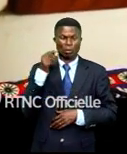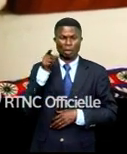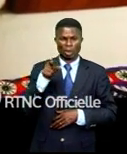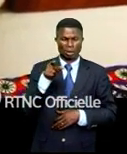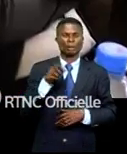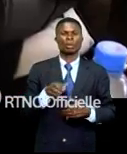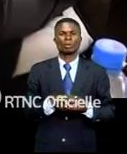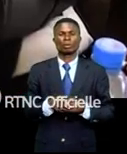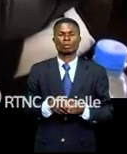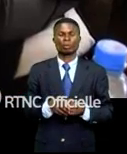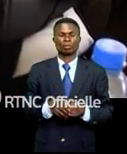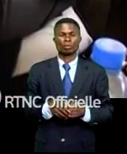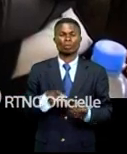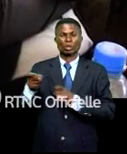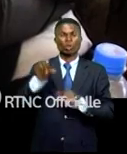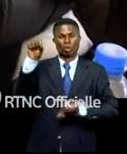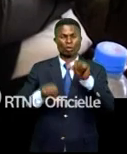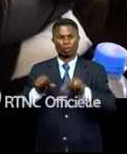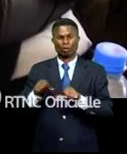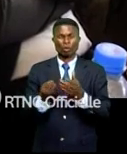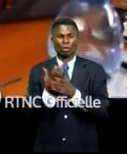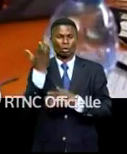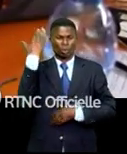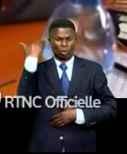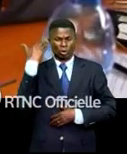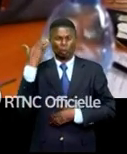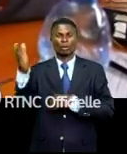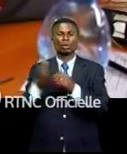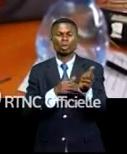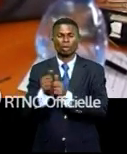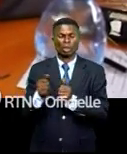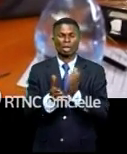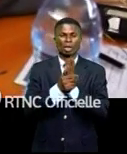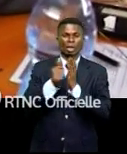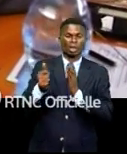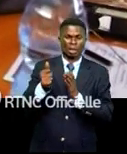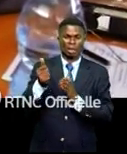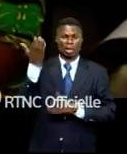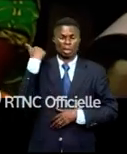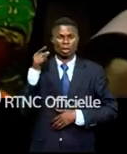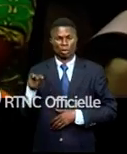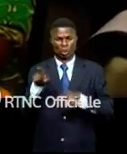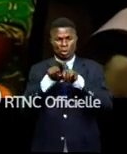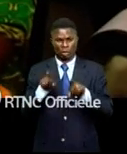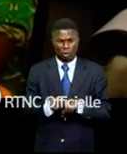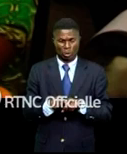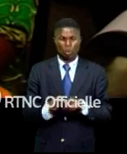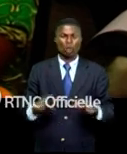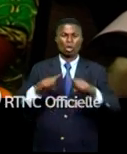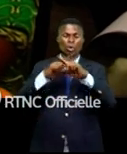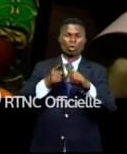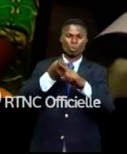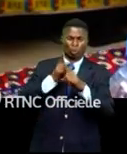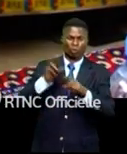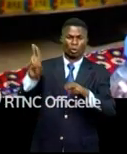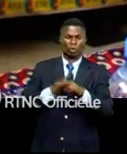Boulouvunga. La mauvaise gestion de la ressource, la dégradation de la qualité de la ressource ainsi que des conflits liés à